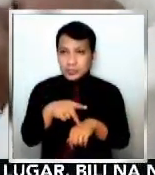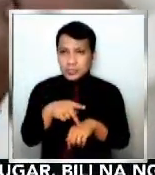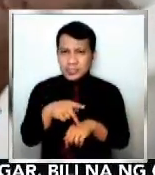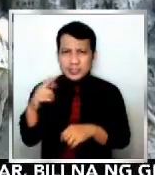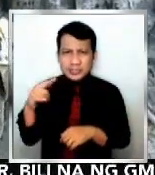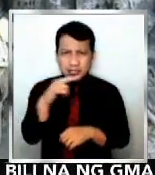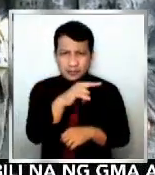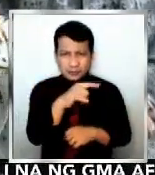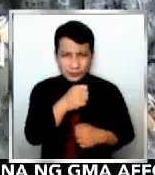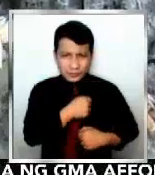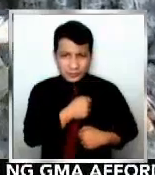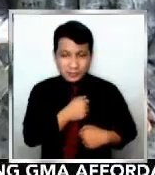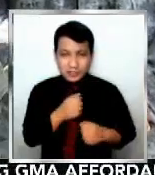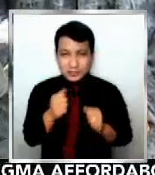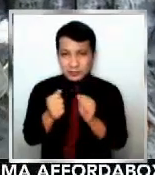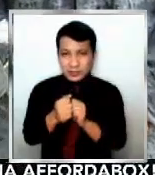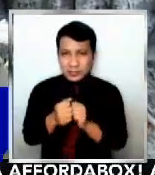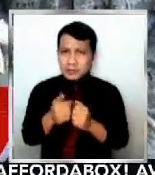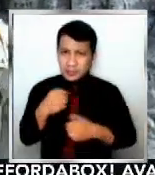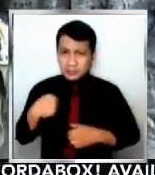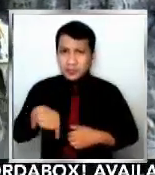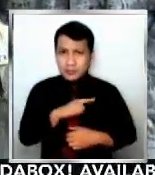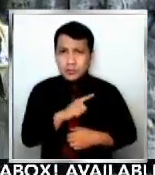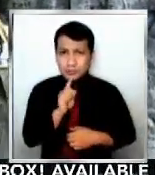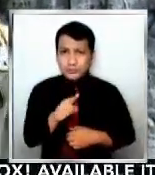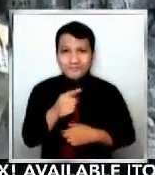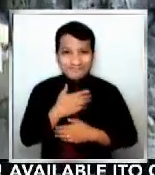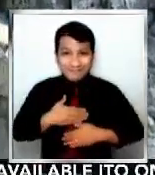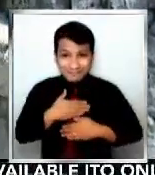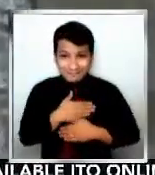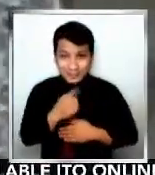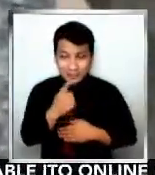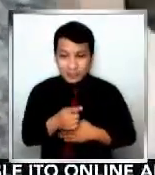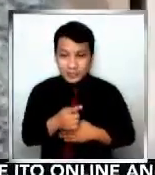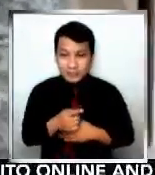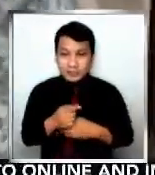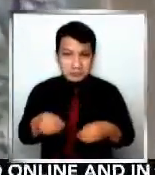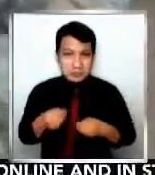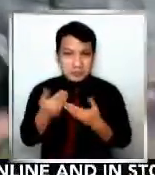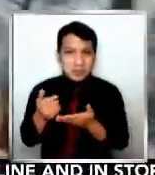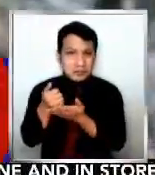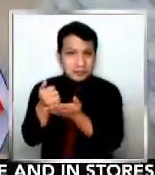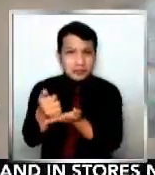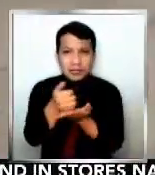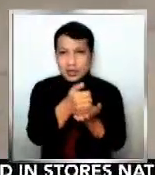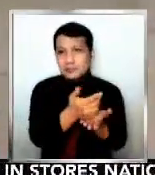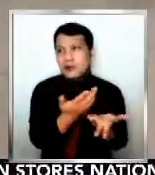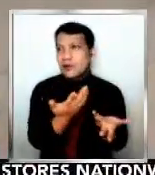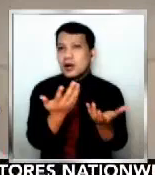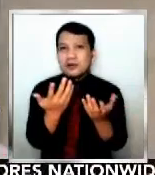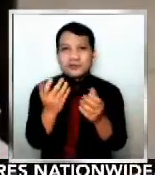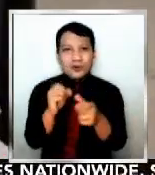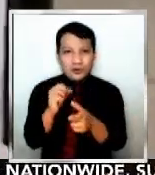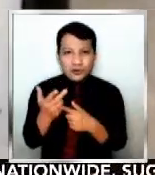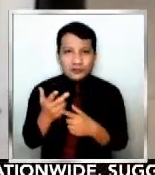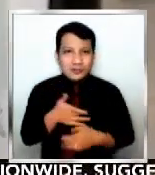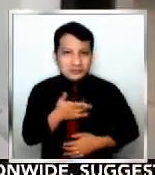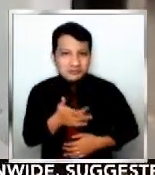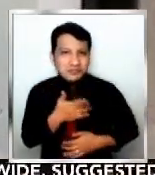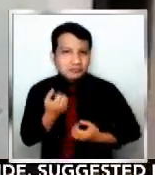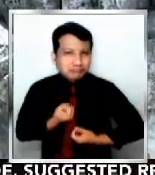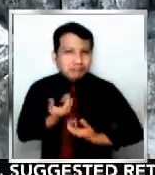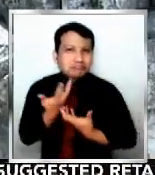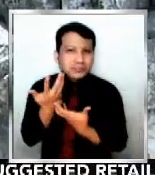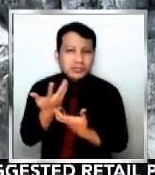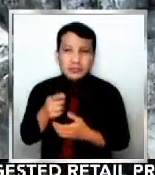at kahit konti ay naiilabas nila yung mga mga feelings nila. At sabi nung doktor